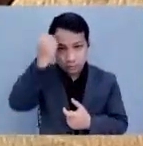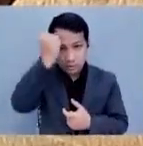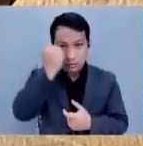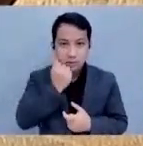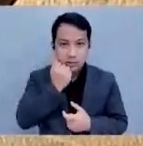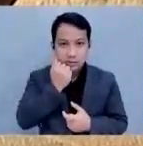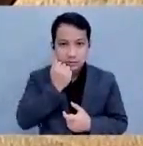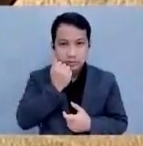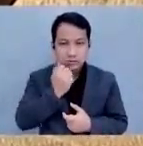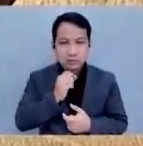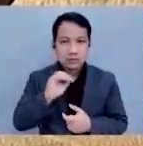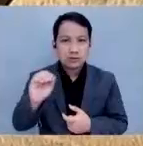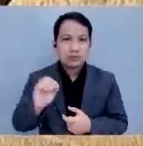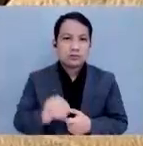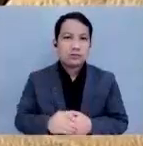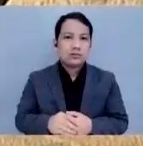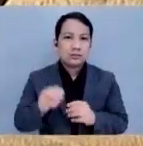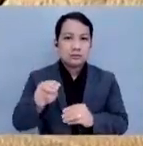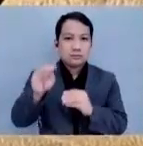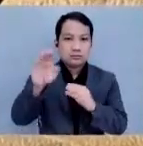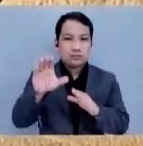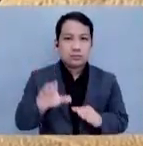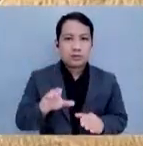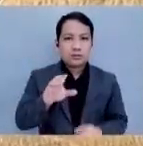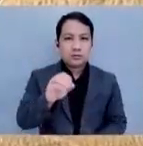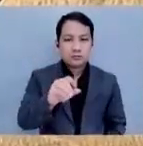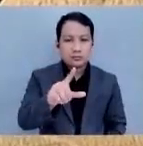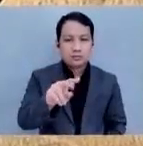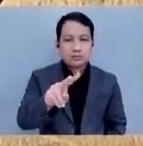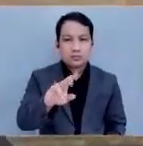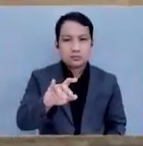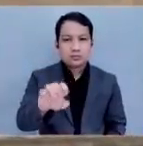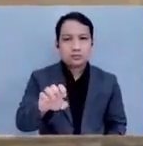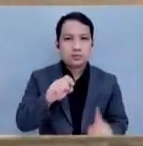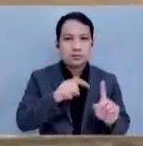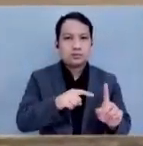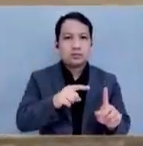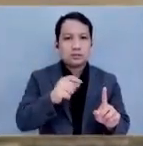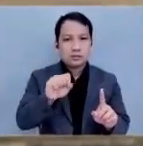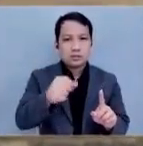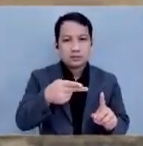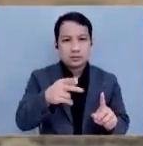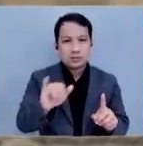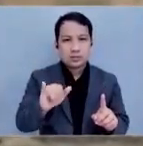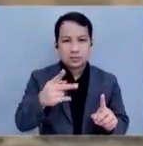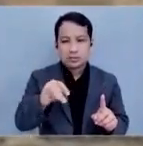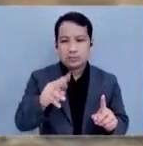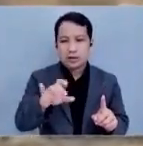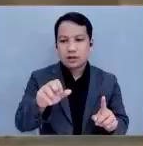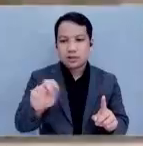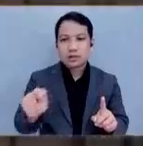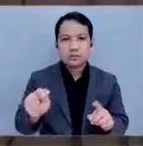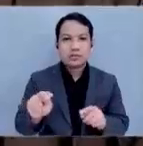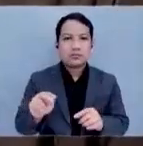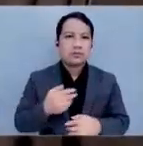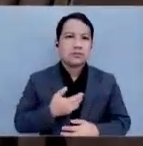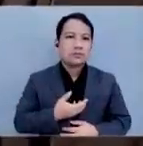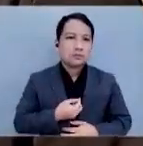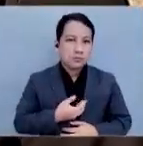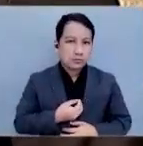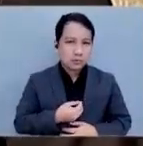Sa Mount of Olives na abutan namin ang tourist van driver na si Shai Kabayan. Ramdam din niya ang takot sa bawat biyahe.